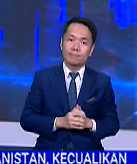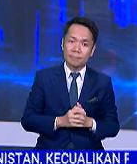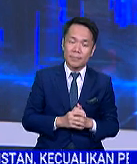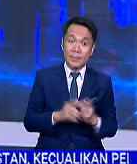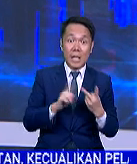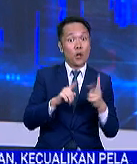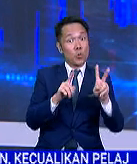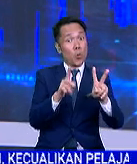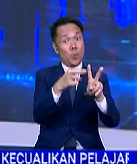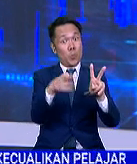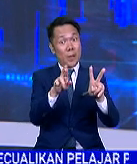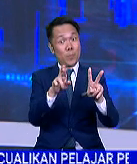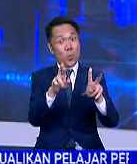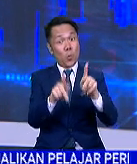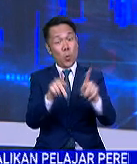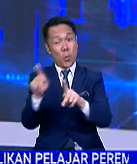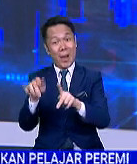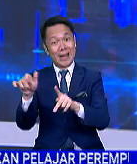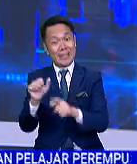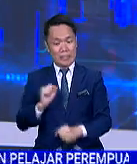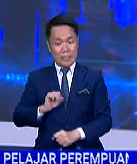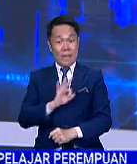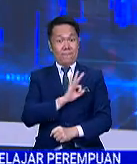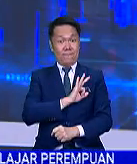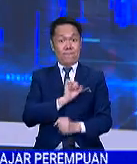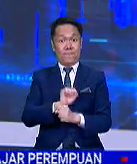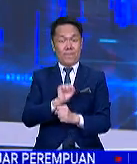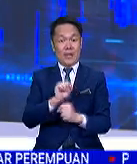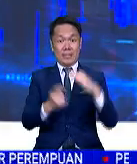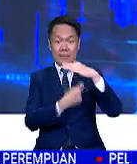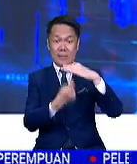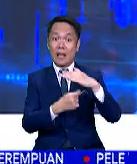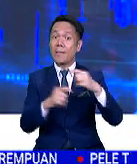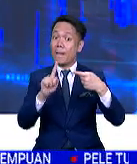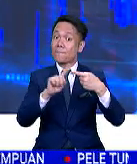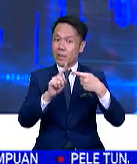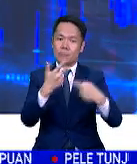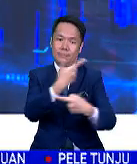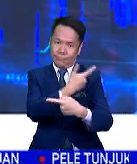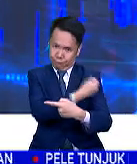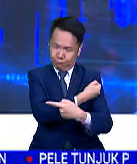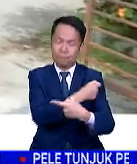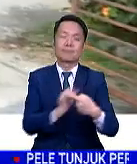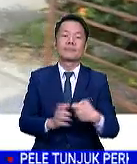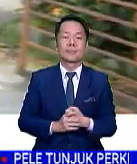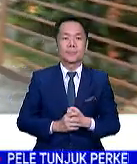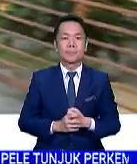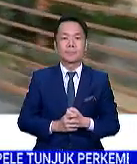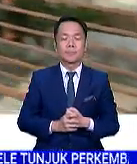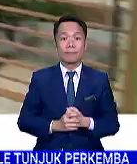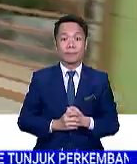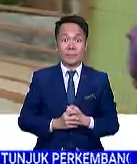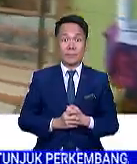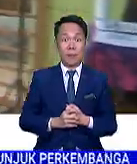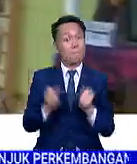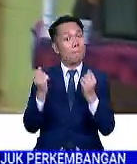hampir 2,000 daripada jumlah keseluruhan kakitangan merupakan penerima dos pertama. Walaupun sejumlah